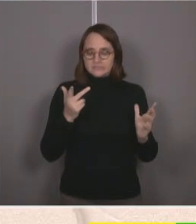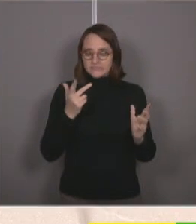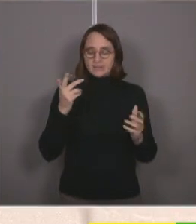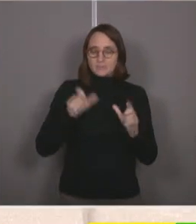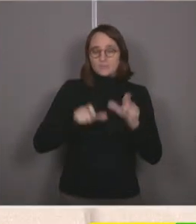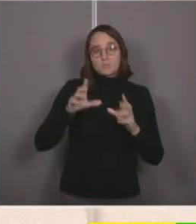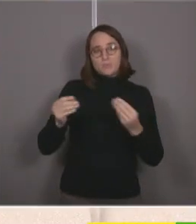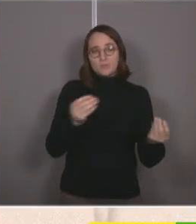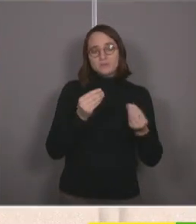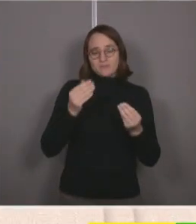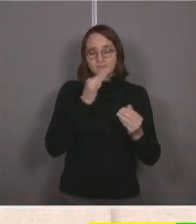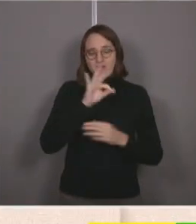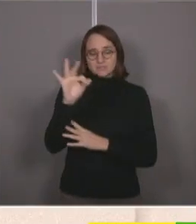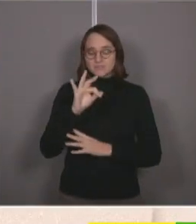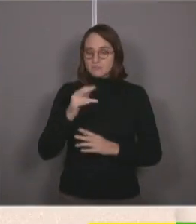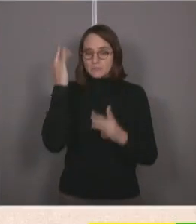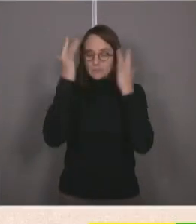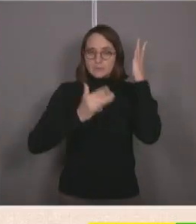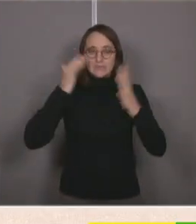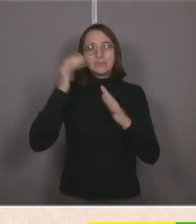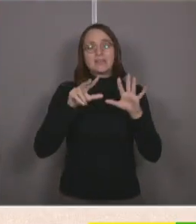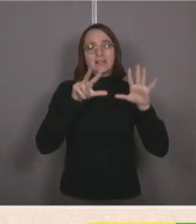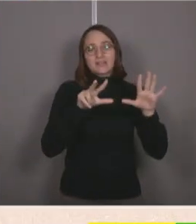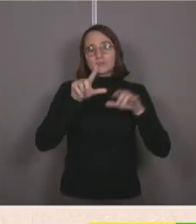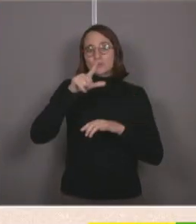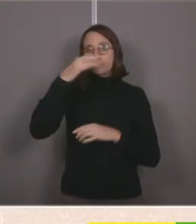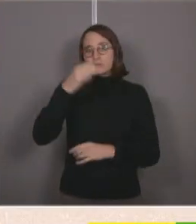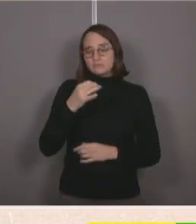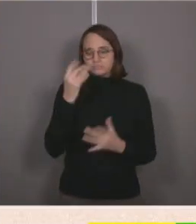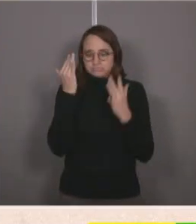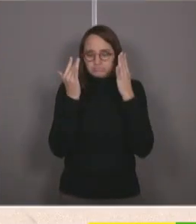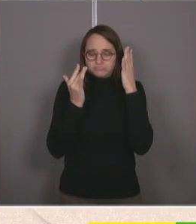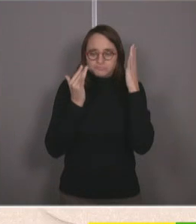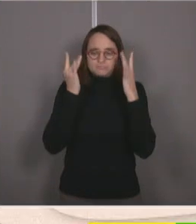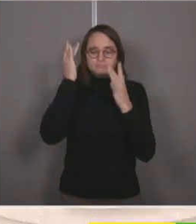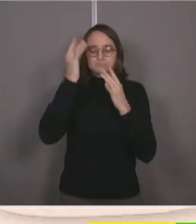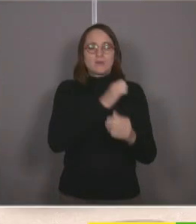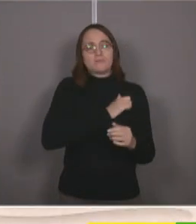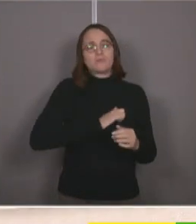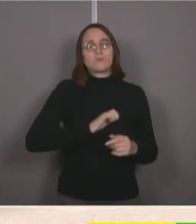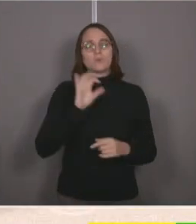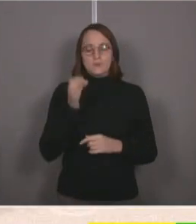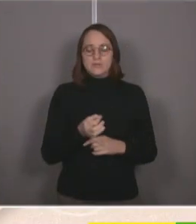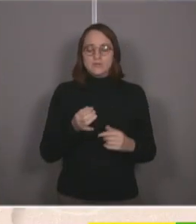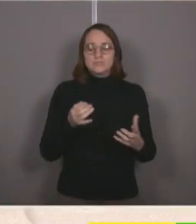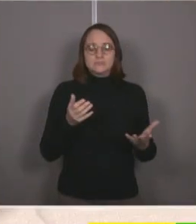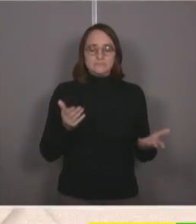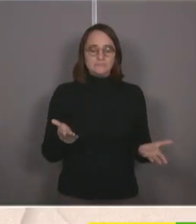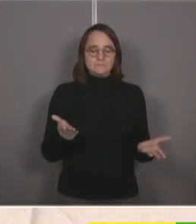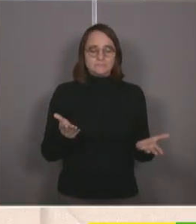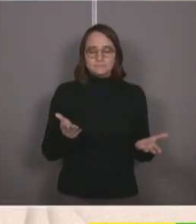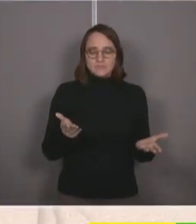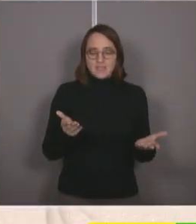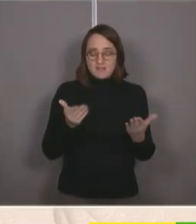inquiets? 82% des Français se disent inquiets. Et là, voilà, pour rebondir sur votre remarque, ce qui est frappant, qu'il n'y a